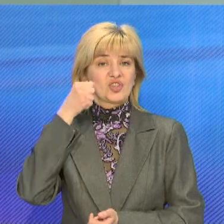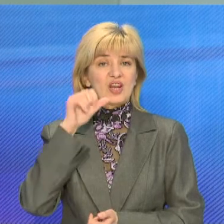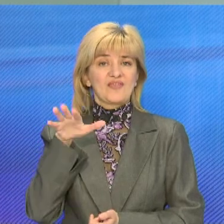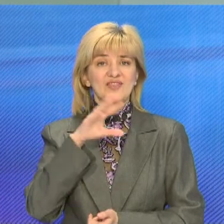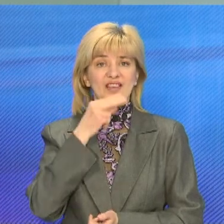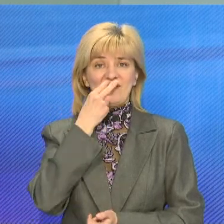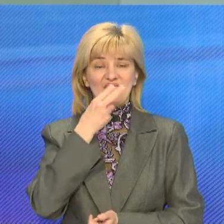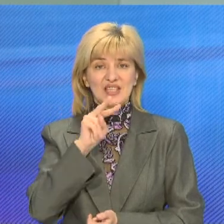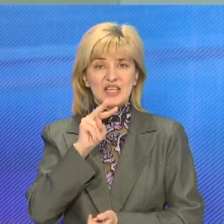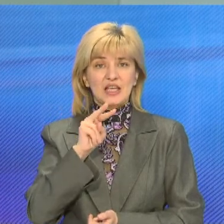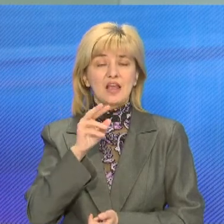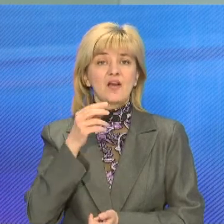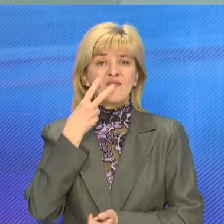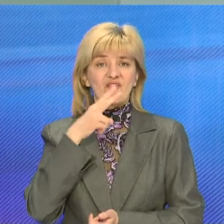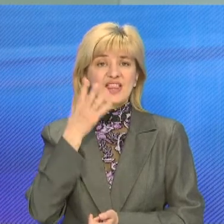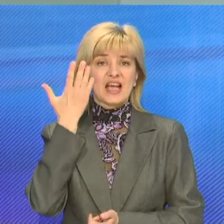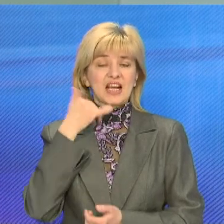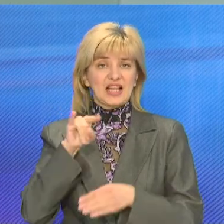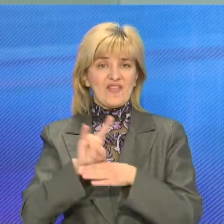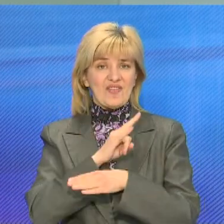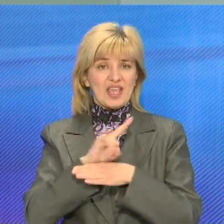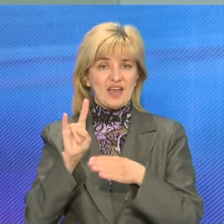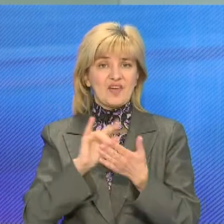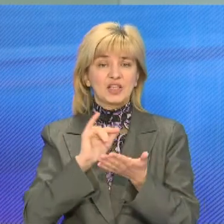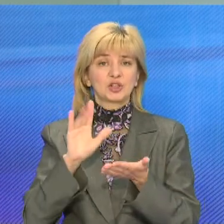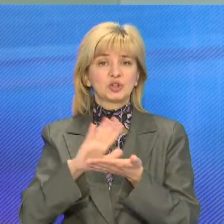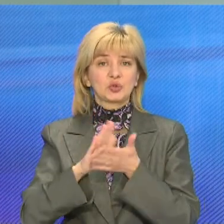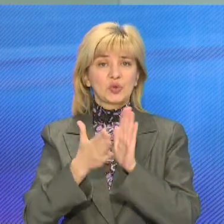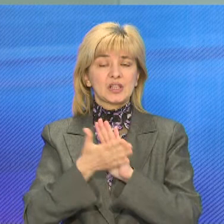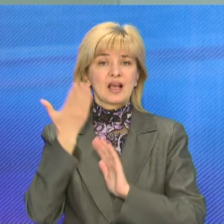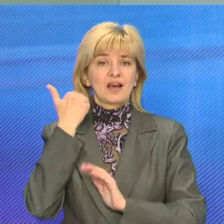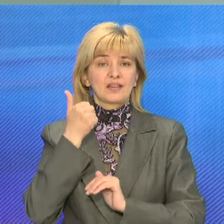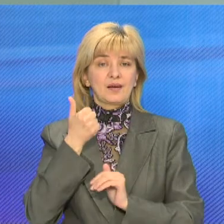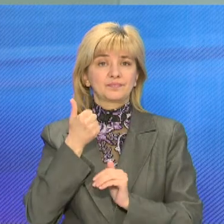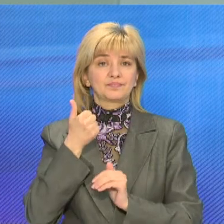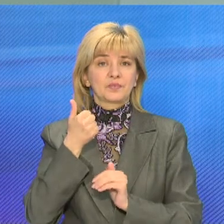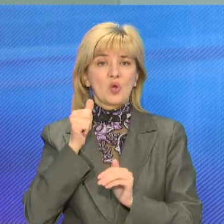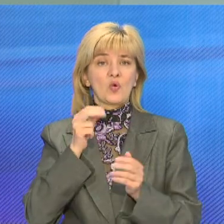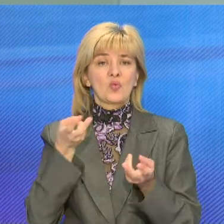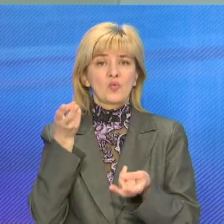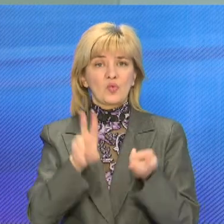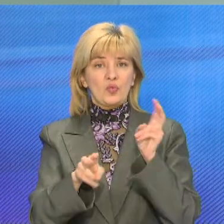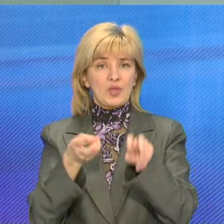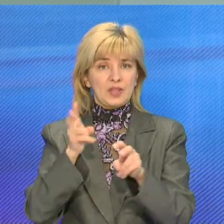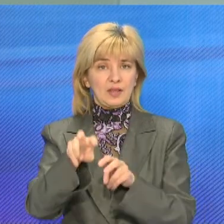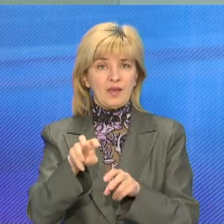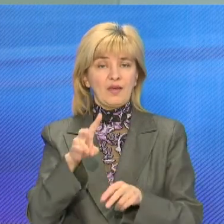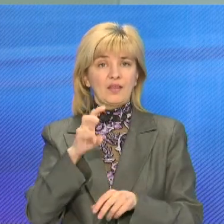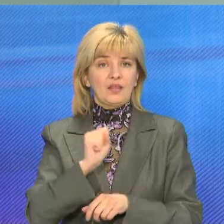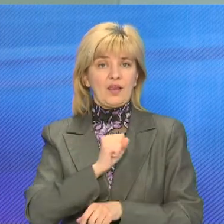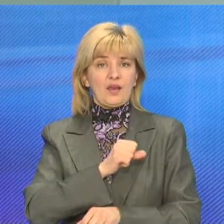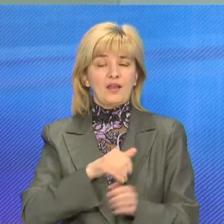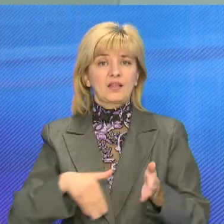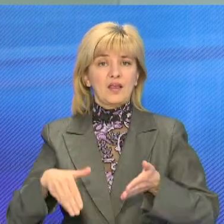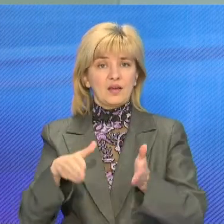ну, видно, когда фейковая ситуация, когда якобы убитые на дорогах, в зеркало видно, встают и уходят с дороги, но это